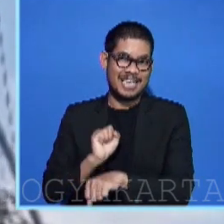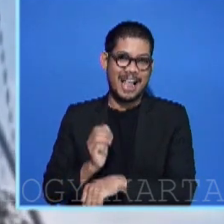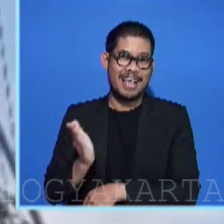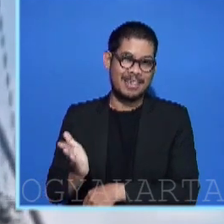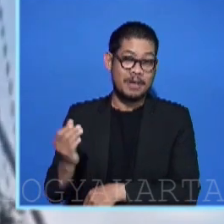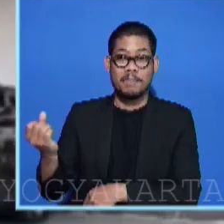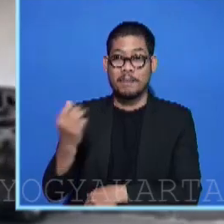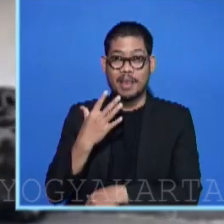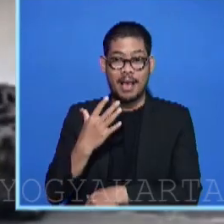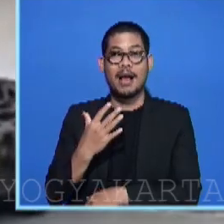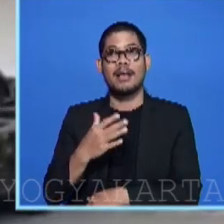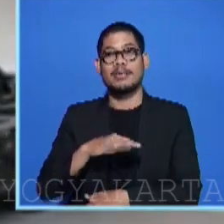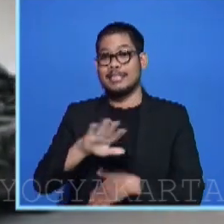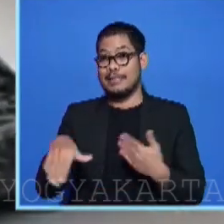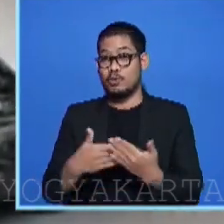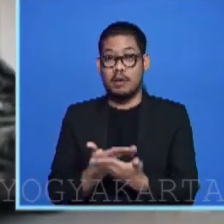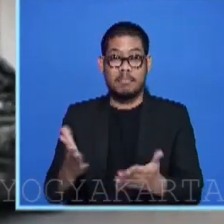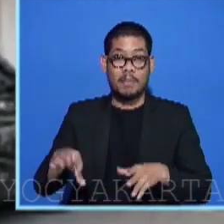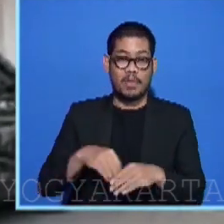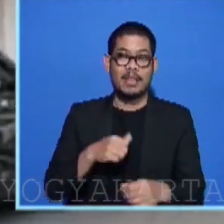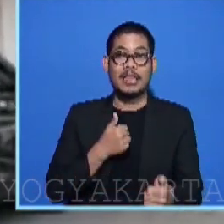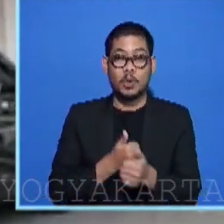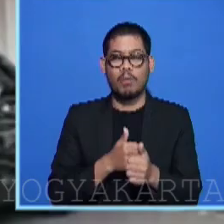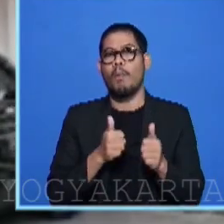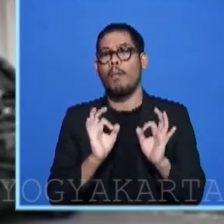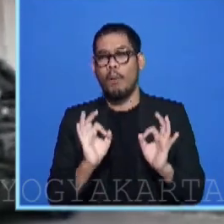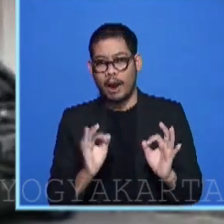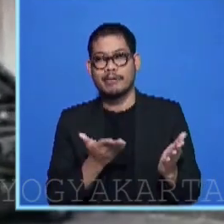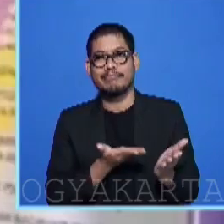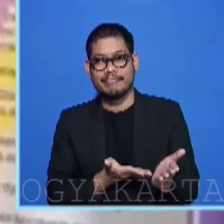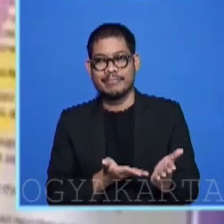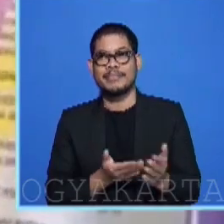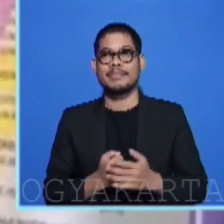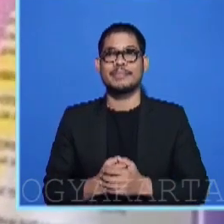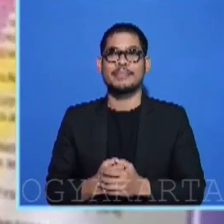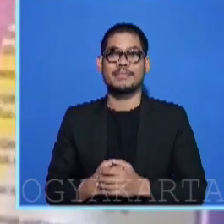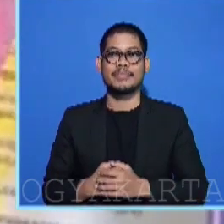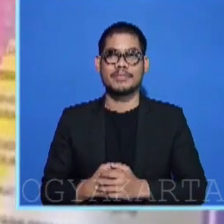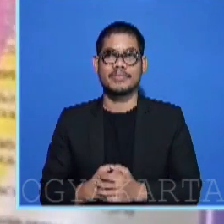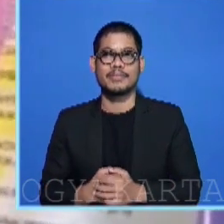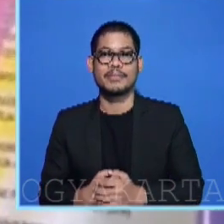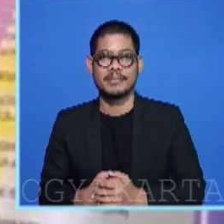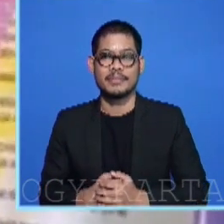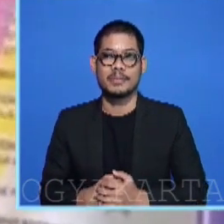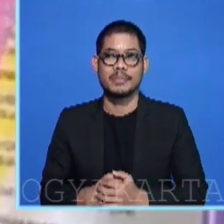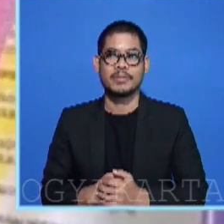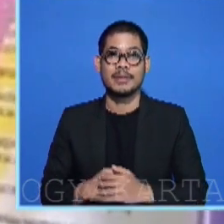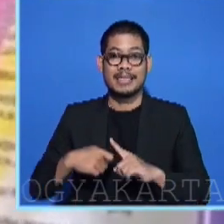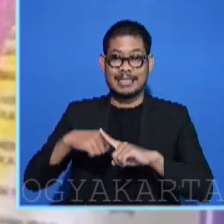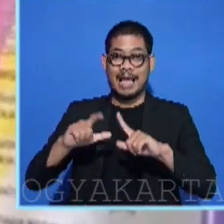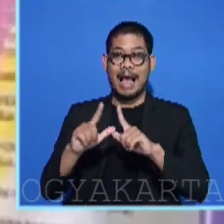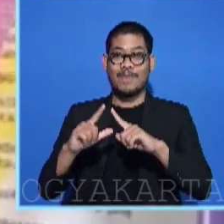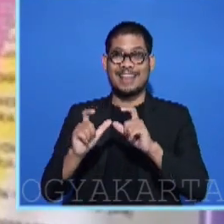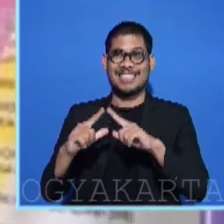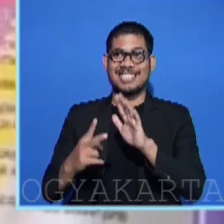lama berpartisipasi dalam program transmigrasi lebih dari 5 dasawarsa sejumlah transmigran asal Yogyakarta juga cukup